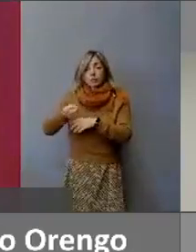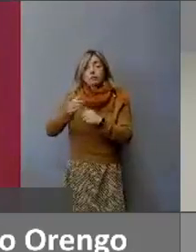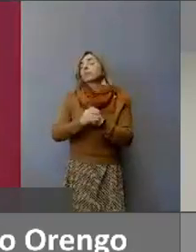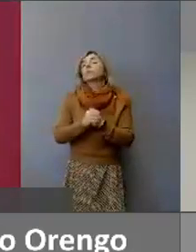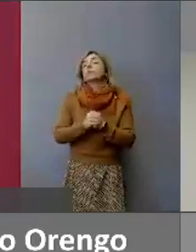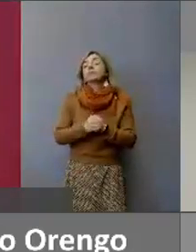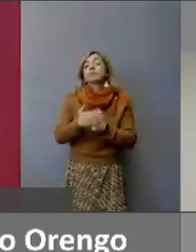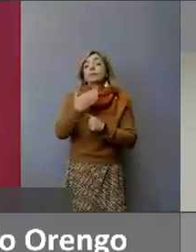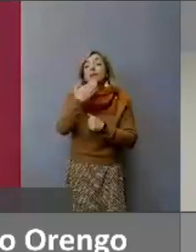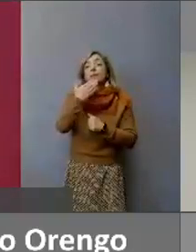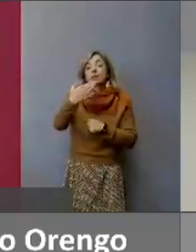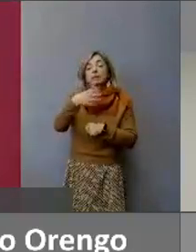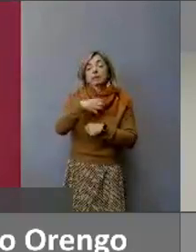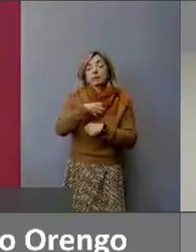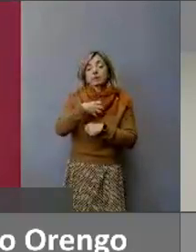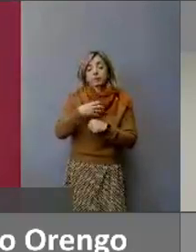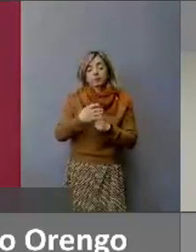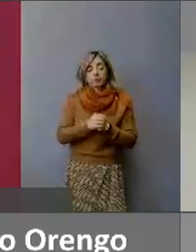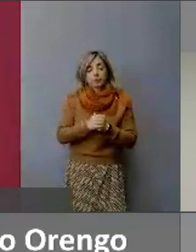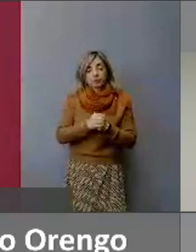e accessori insomma